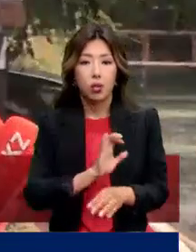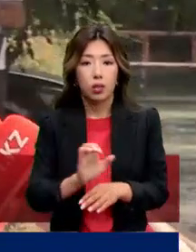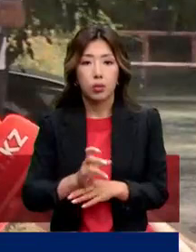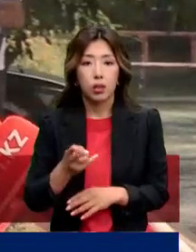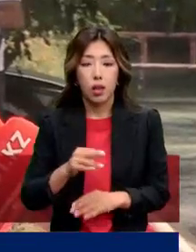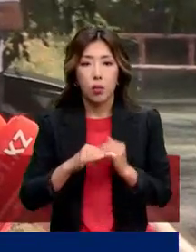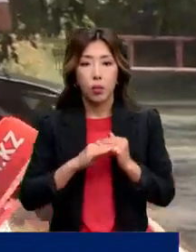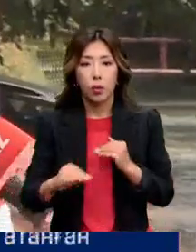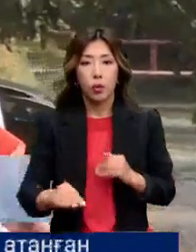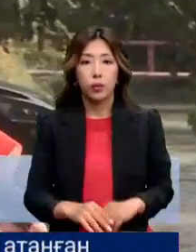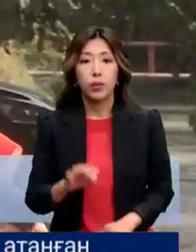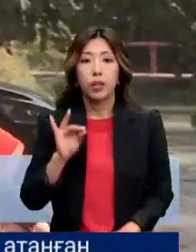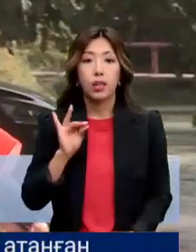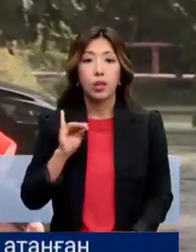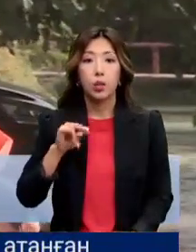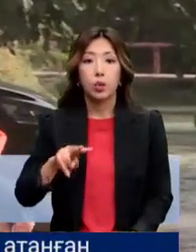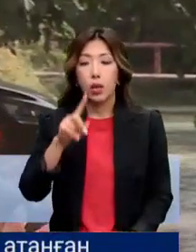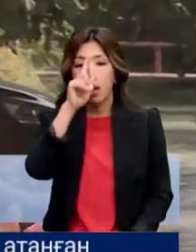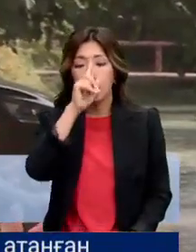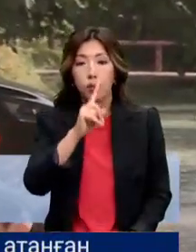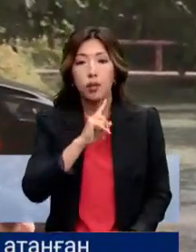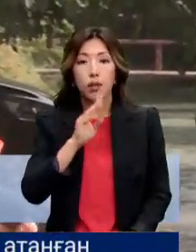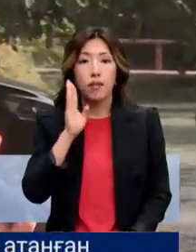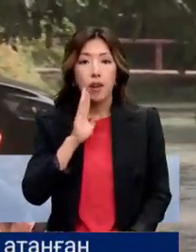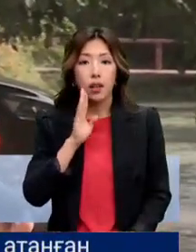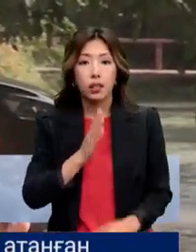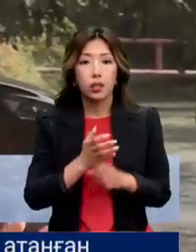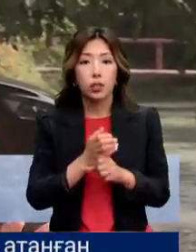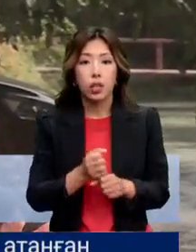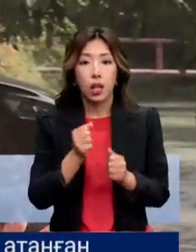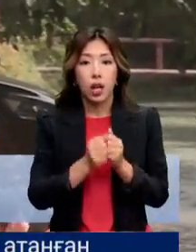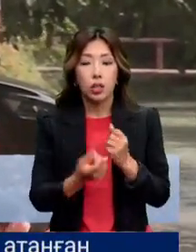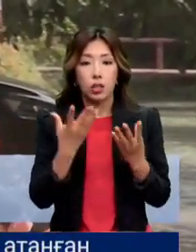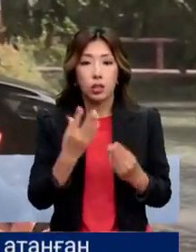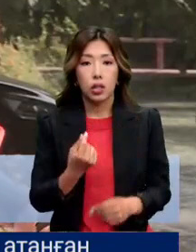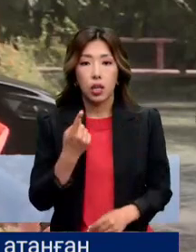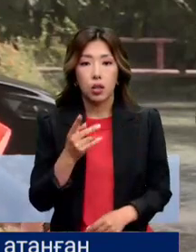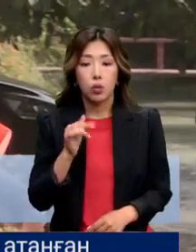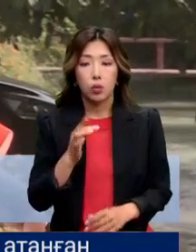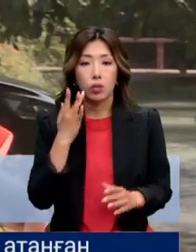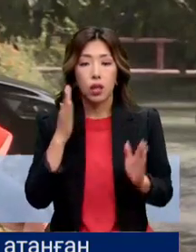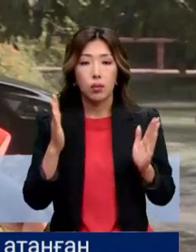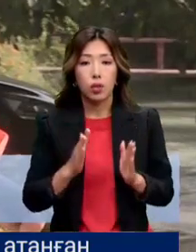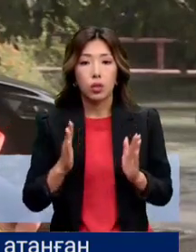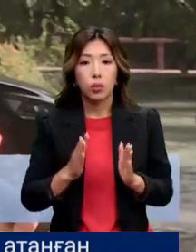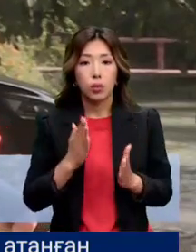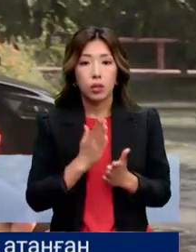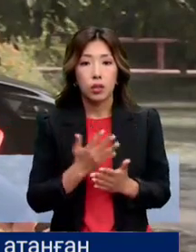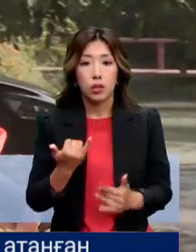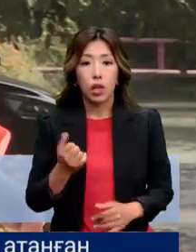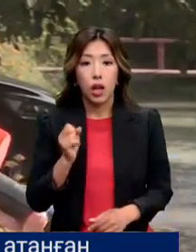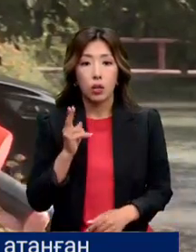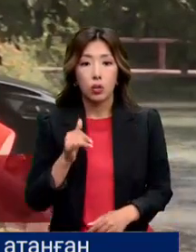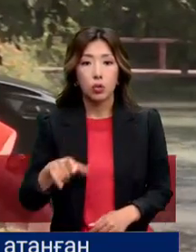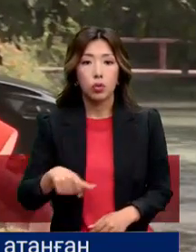В июле месяце вода начала сокращаться почти каждые сутки по 1 кубу. На сегодняшний день в реке Аксу поступает